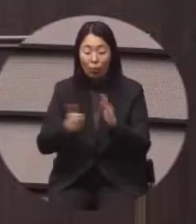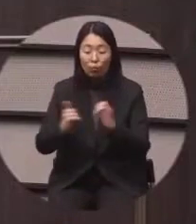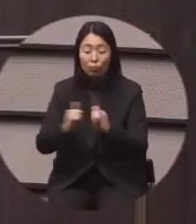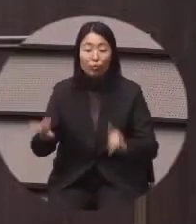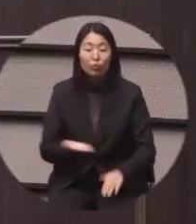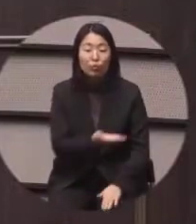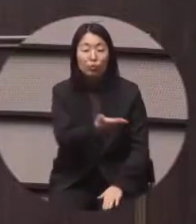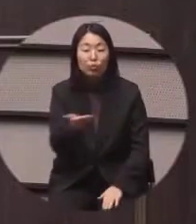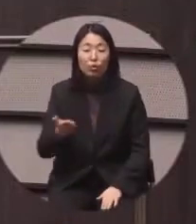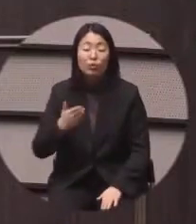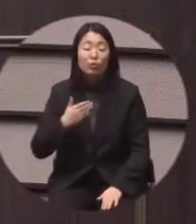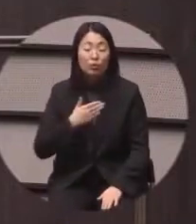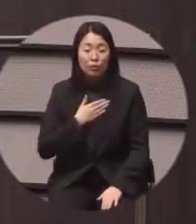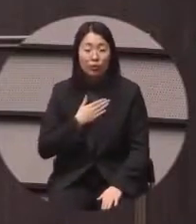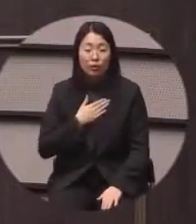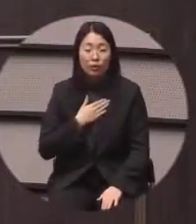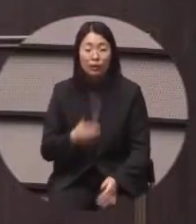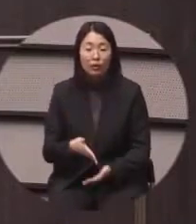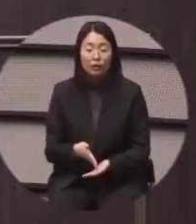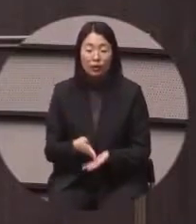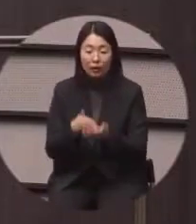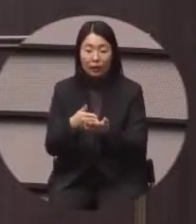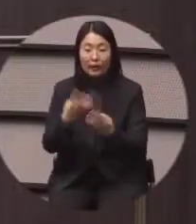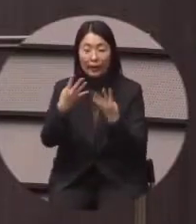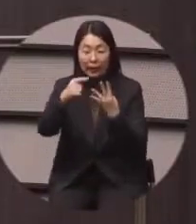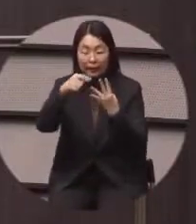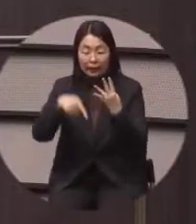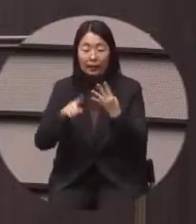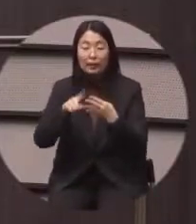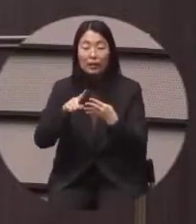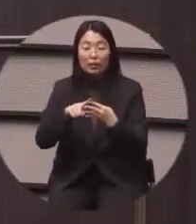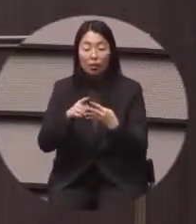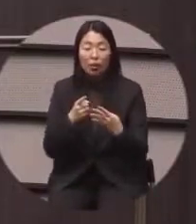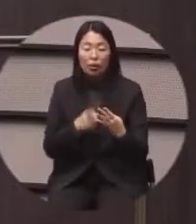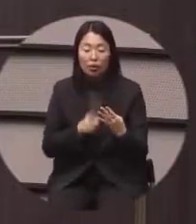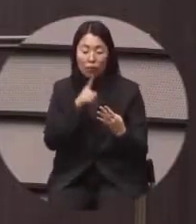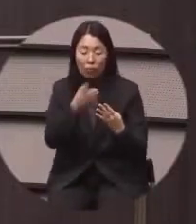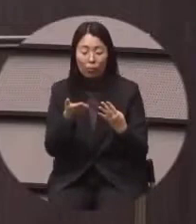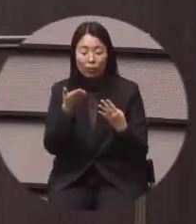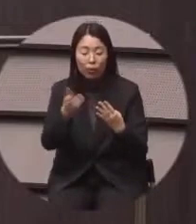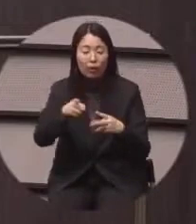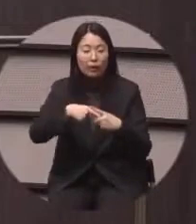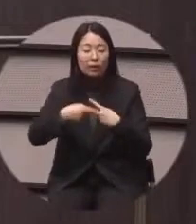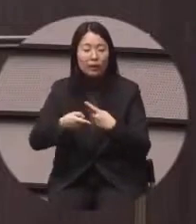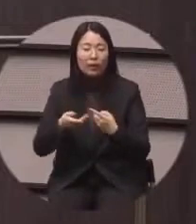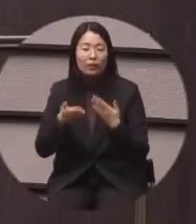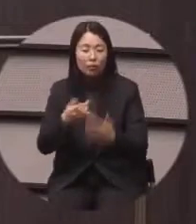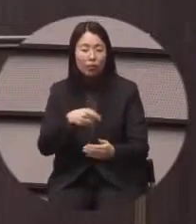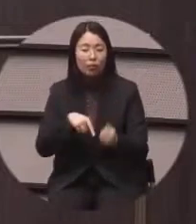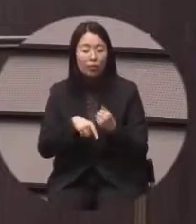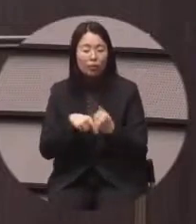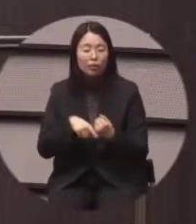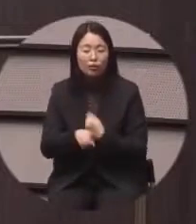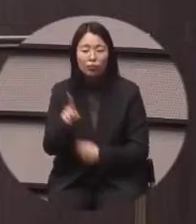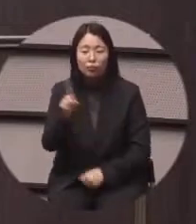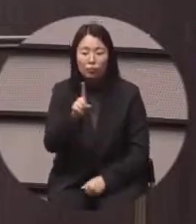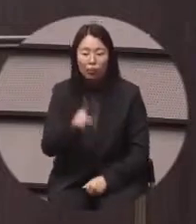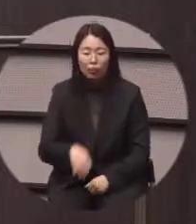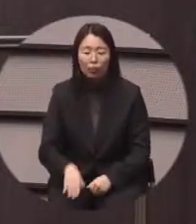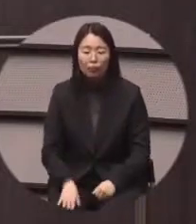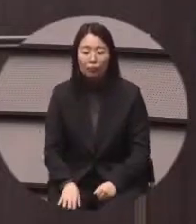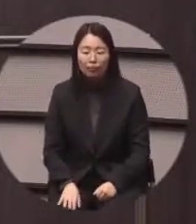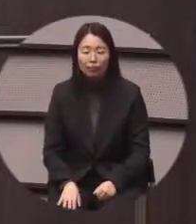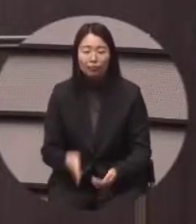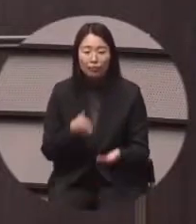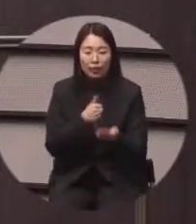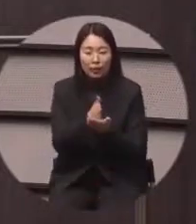여러분, 본 의원이 상기 네 가지 검토 사항을 제시하며 이해시키고자 하는 것은 체계적 분석을 통한